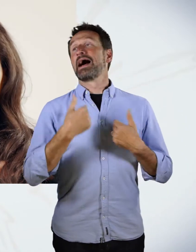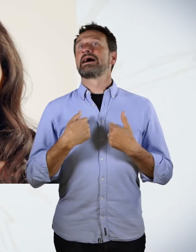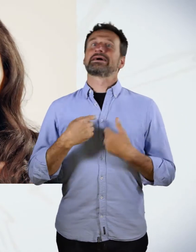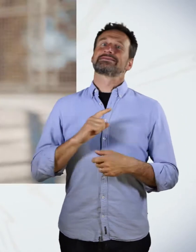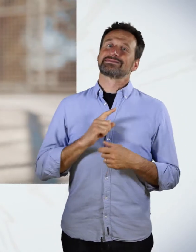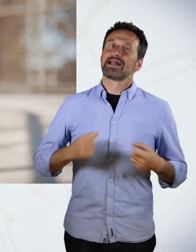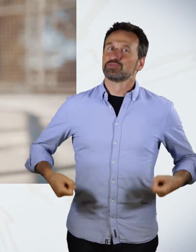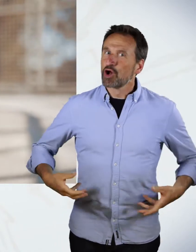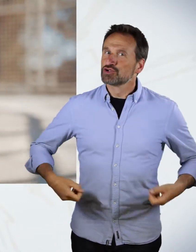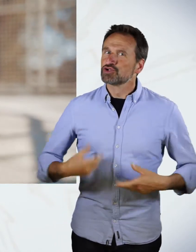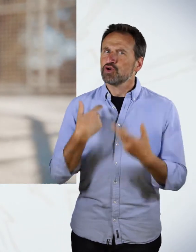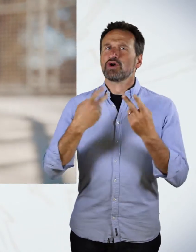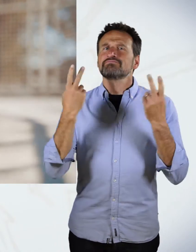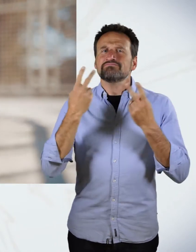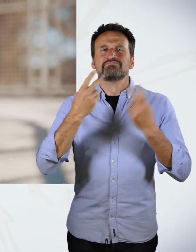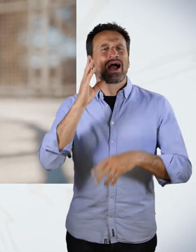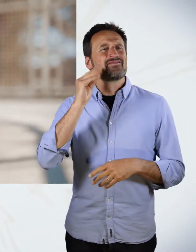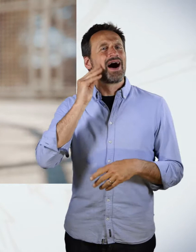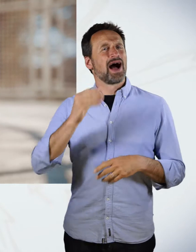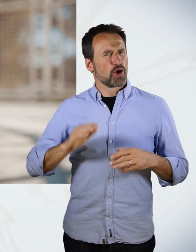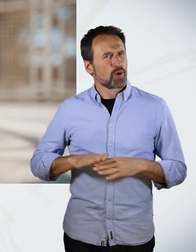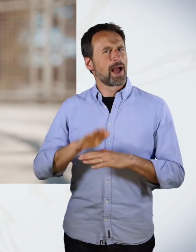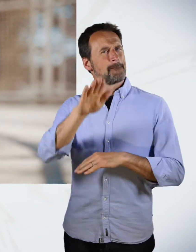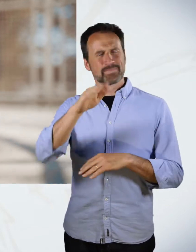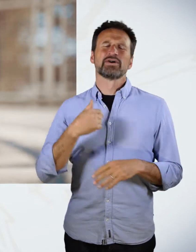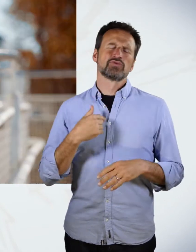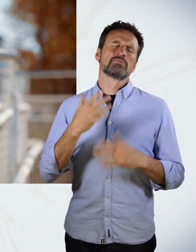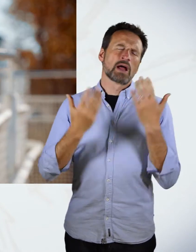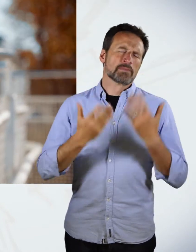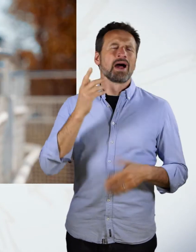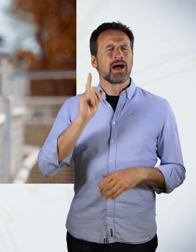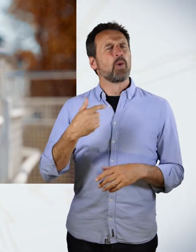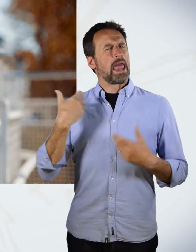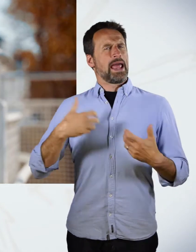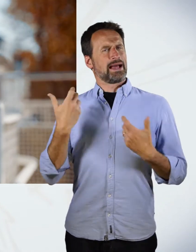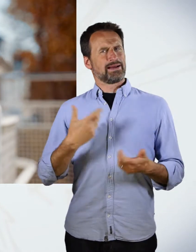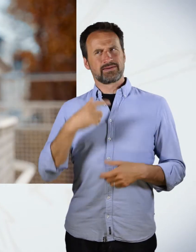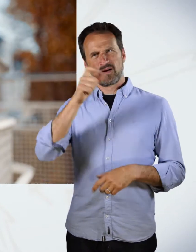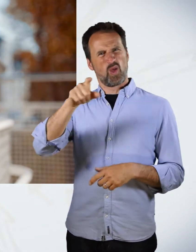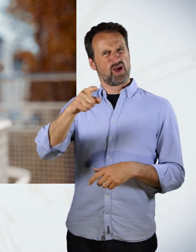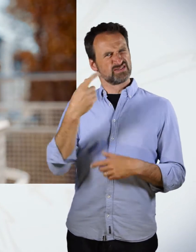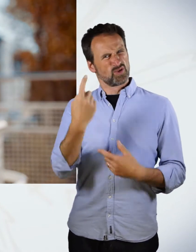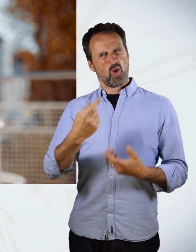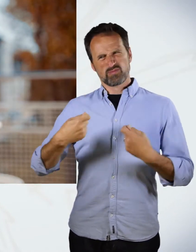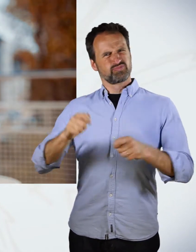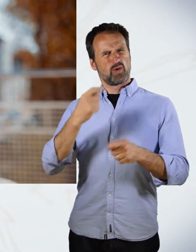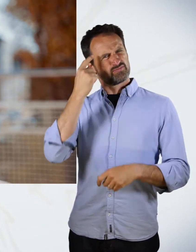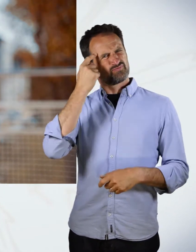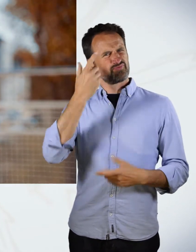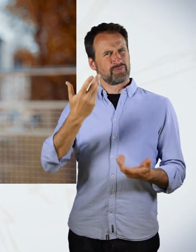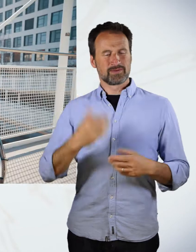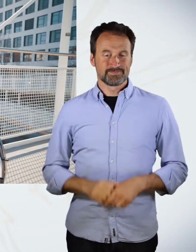meine Erfahrungen mit Rampen. Und manchmal ärgert man sich sehr über Rampen und was die Menschen sich dabei gedacht haben, die diese Rampe gebaut haben. Um